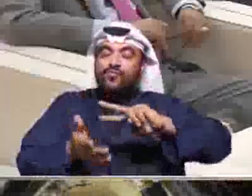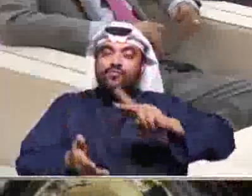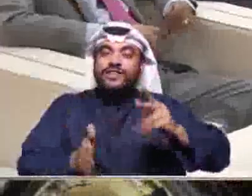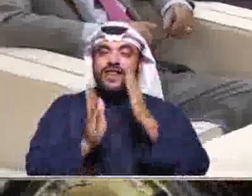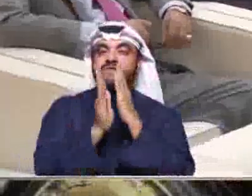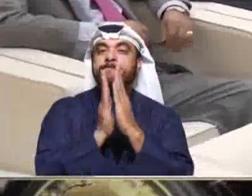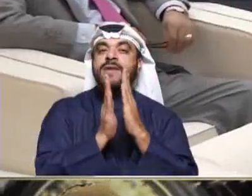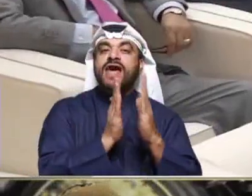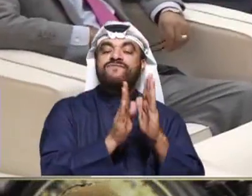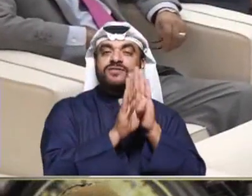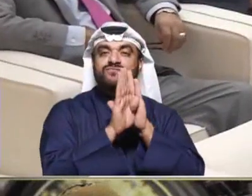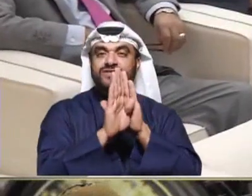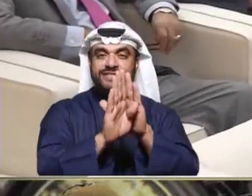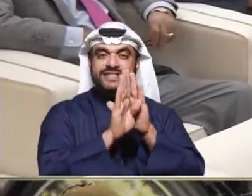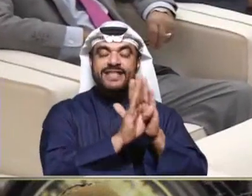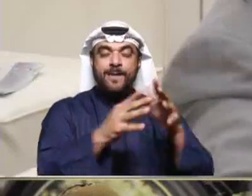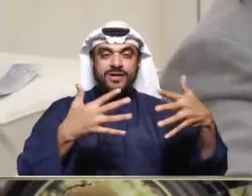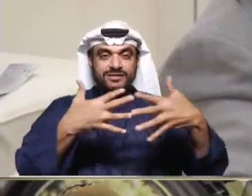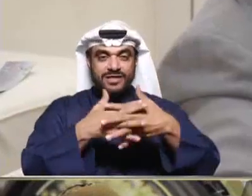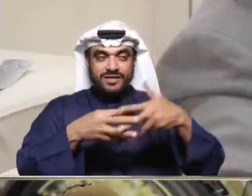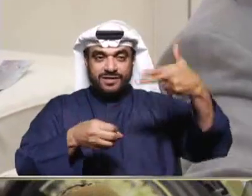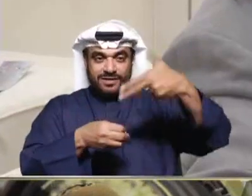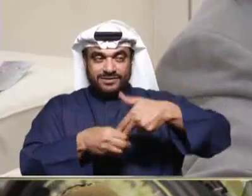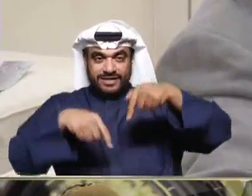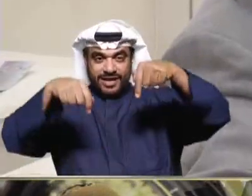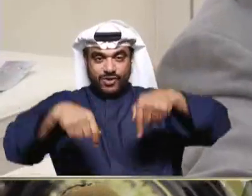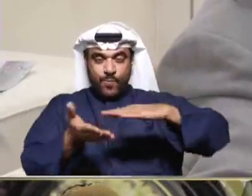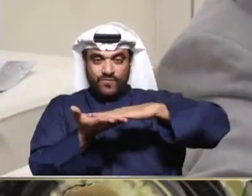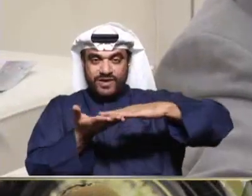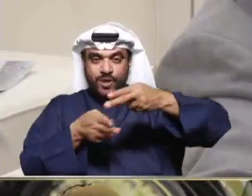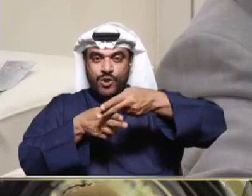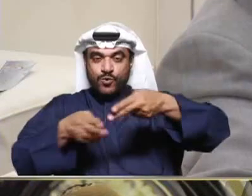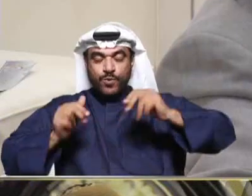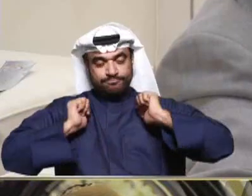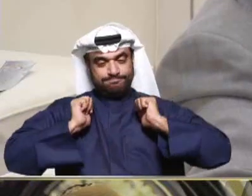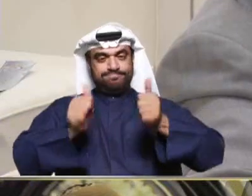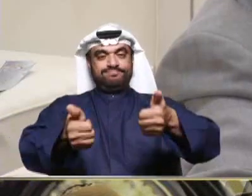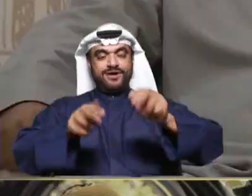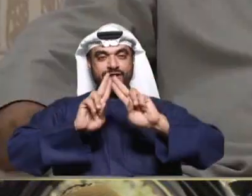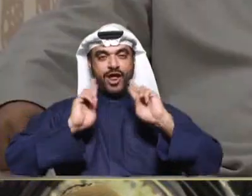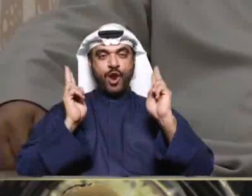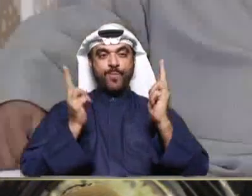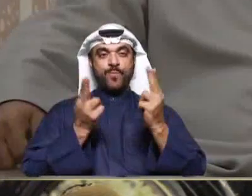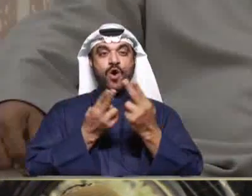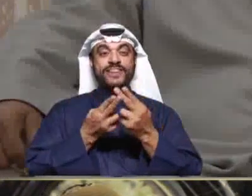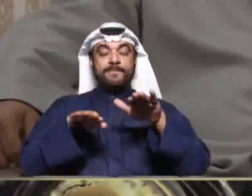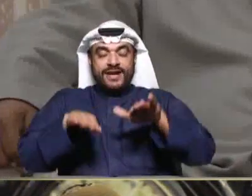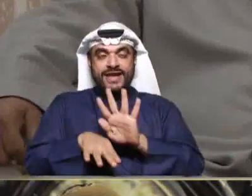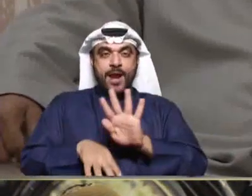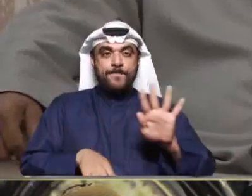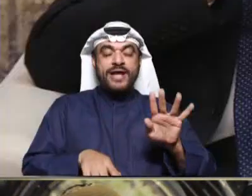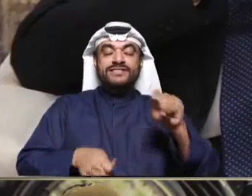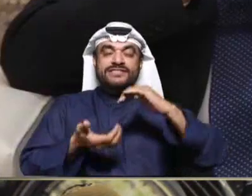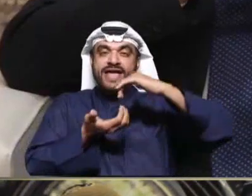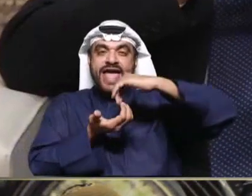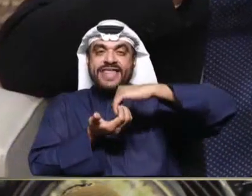الخاصة بدعم القطاعات النفطية بأسرها، انطلقت في دولة الكويت أعمال مؤتمر المجلس التنفيذي الثاني